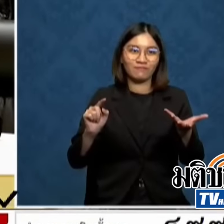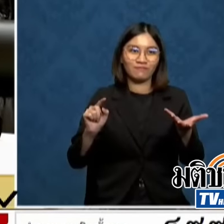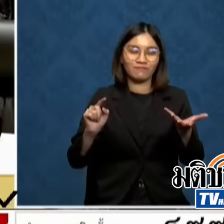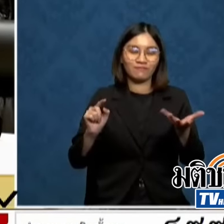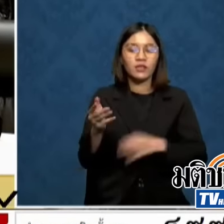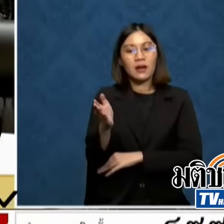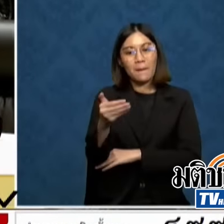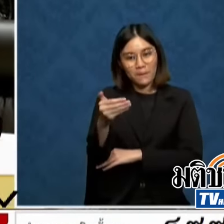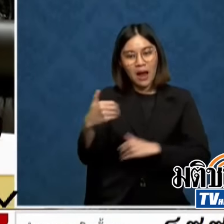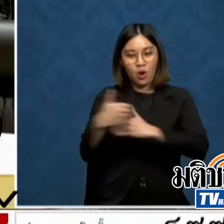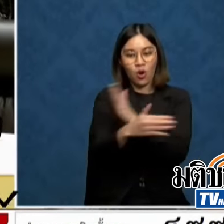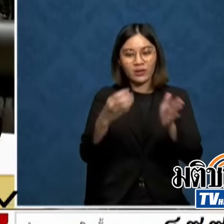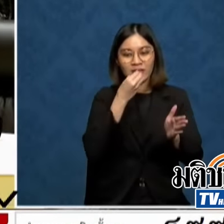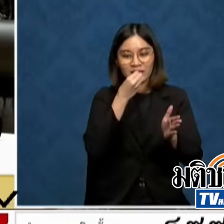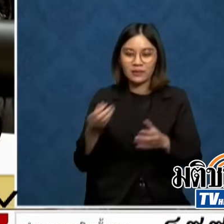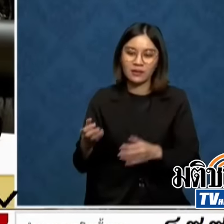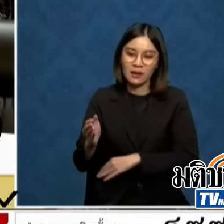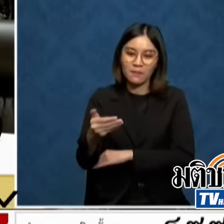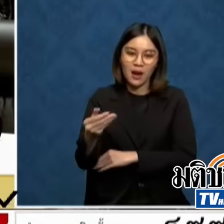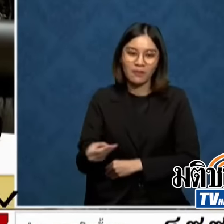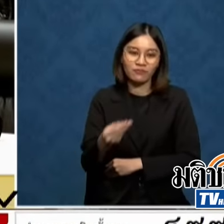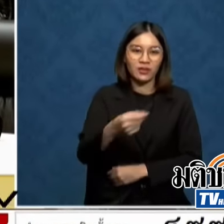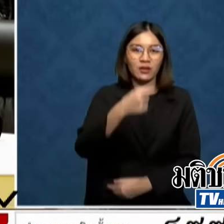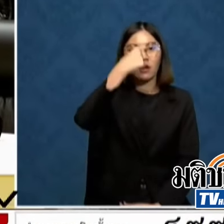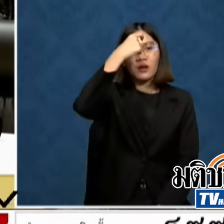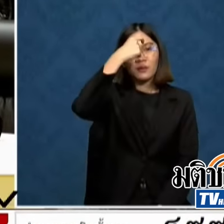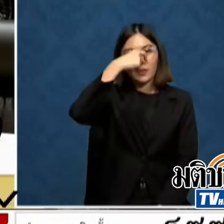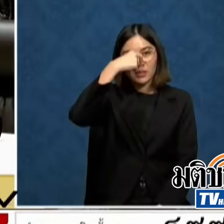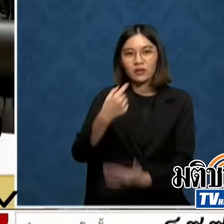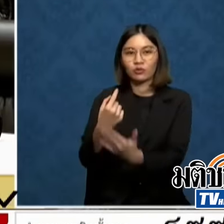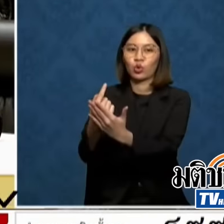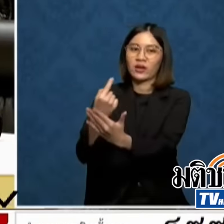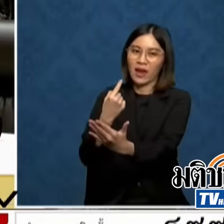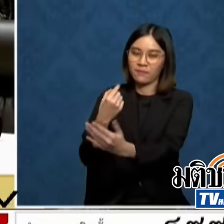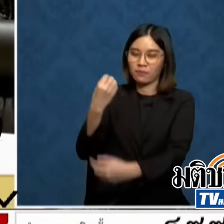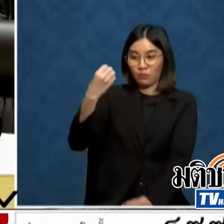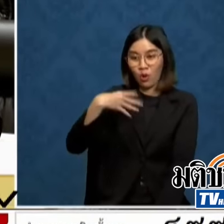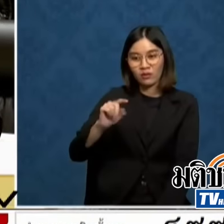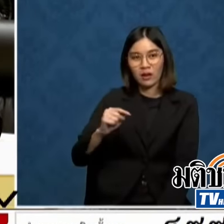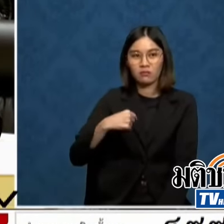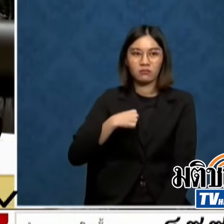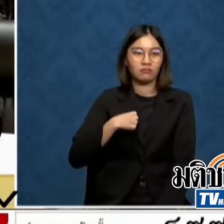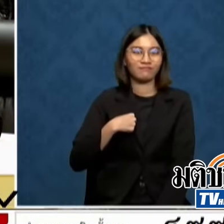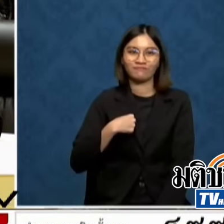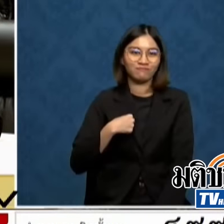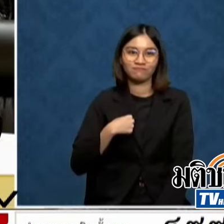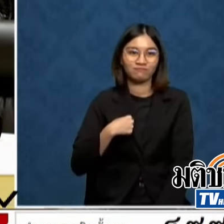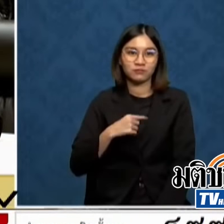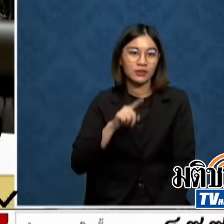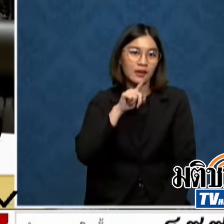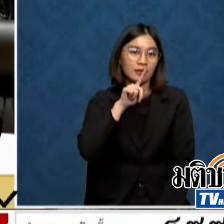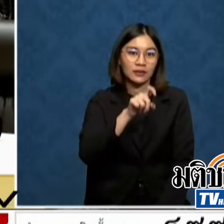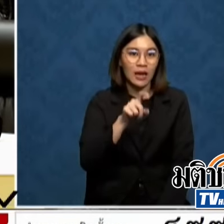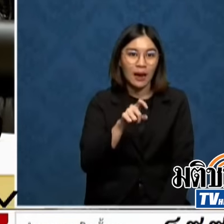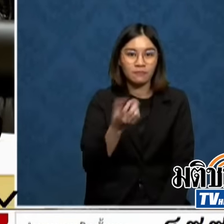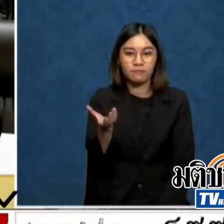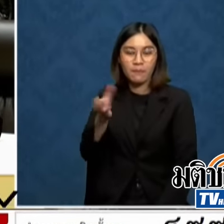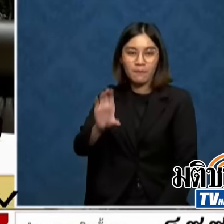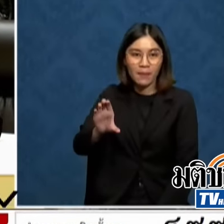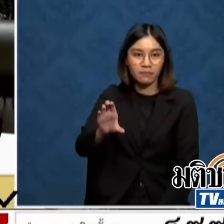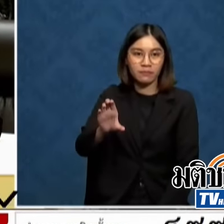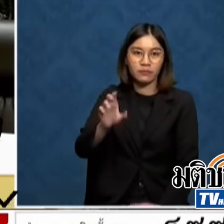ำปลาเข้าไปที่ห้องอาหารท่านรองพิเชษฐ์ก็ส่งตัวแทนไปบอกว่าผมไม่สามารถสอบถามและก็ถ่ายท